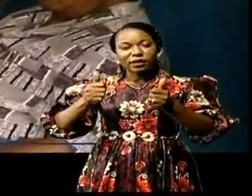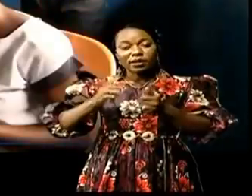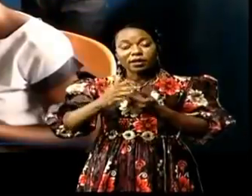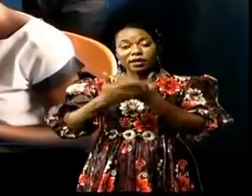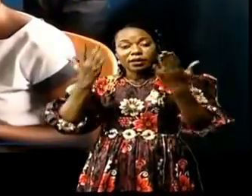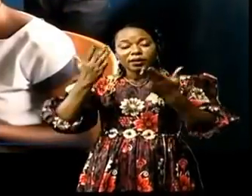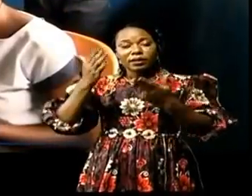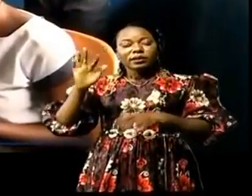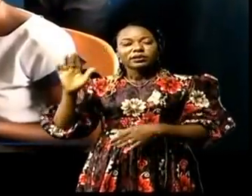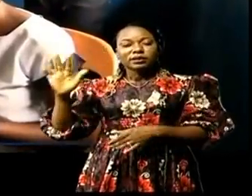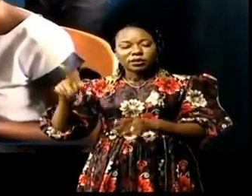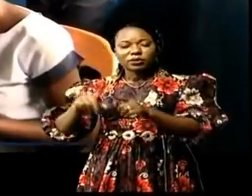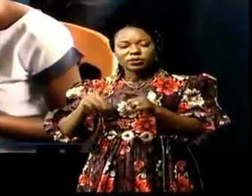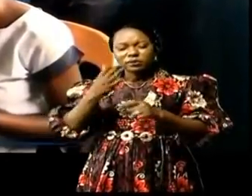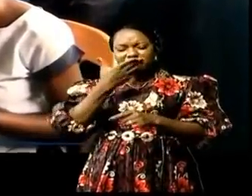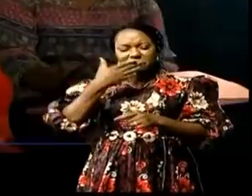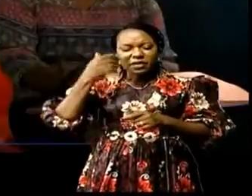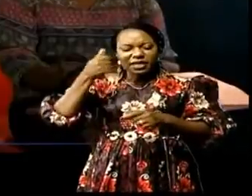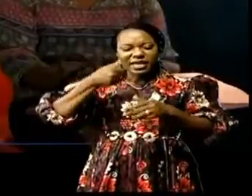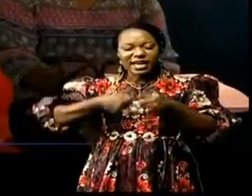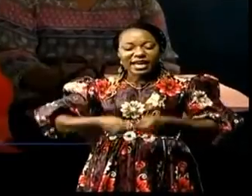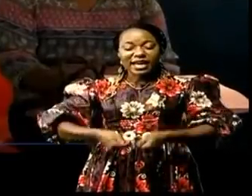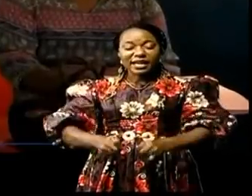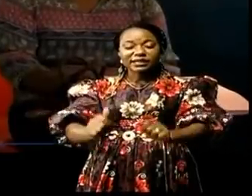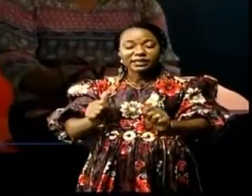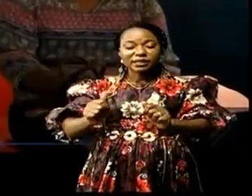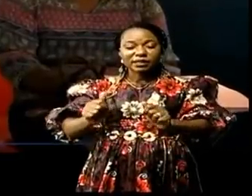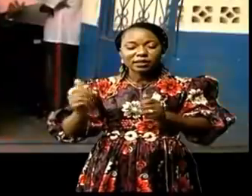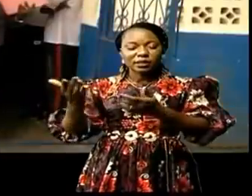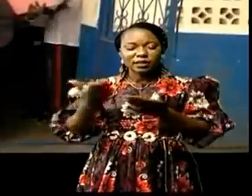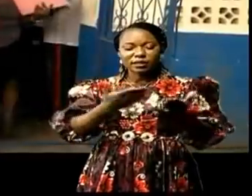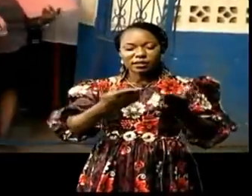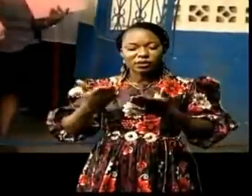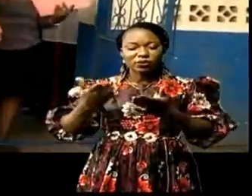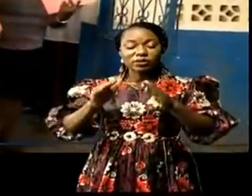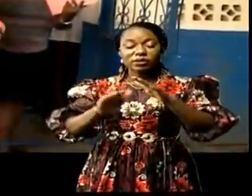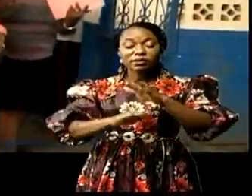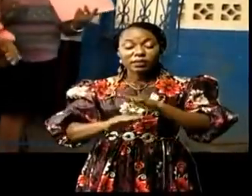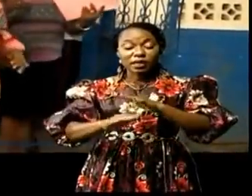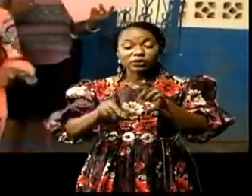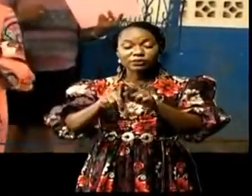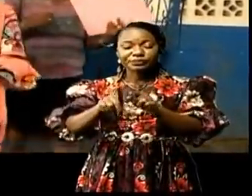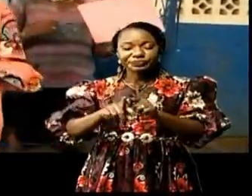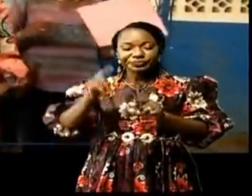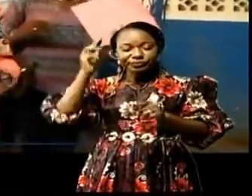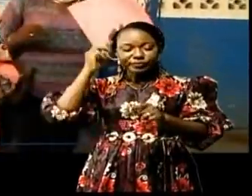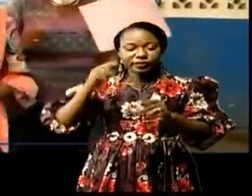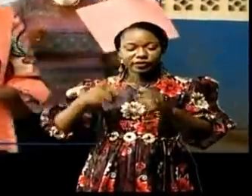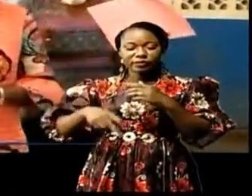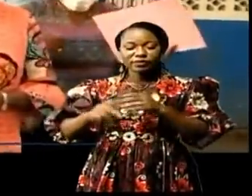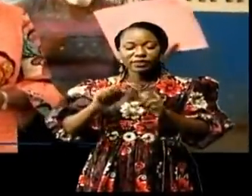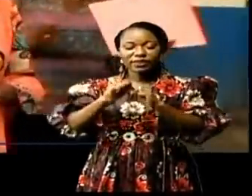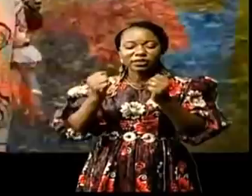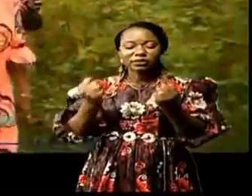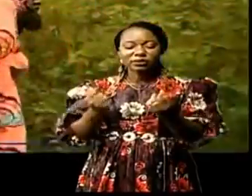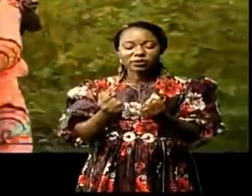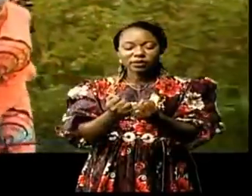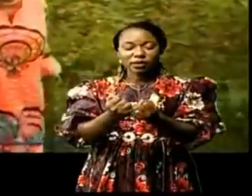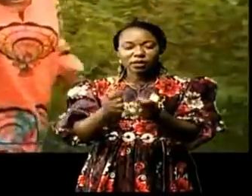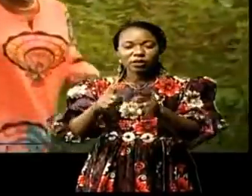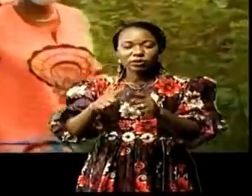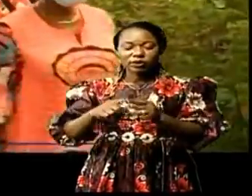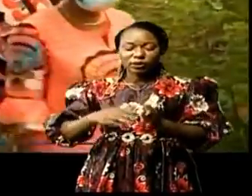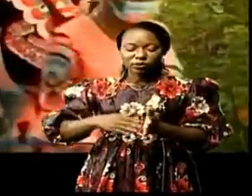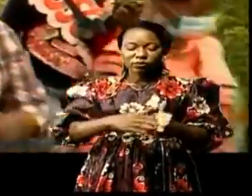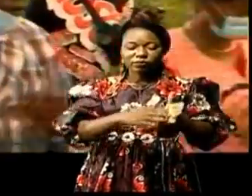à travers un meilleur accès aux services sociaux de base. La ministre provinciale des Affaires sociales qu'accompagnait la bourgmestre de